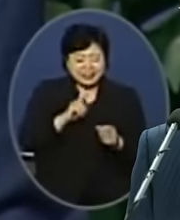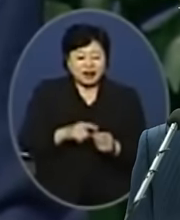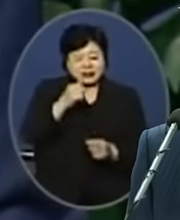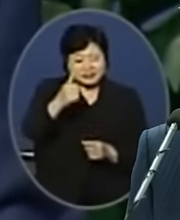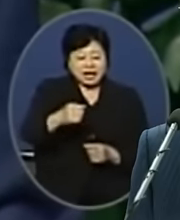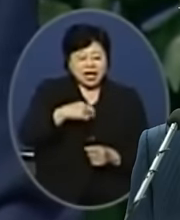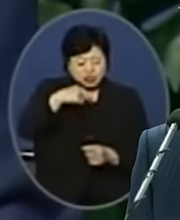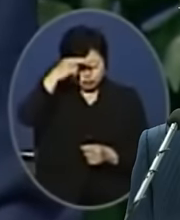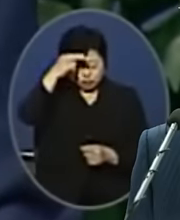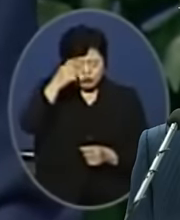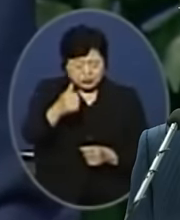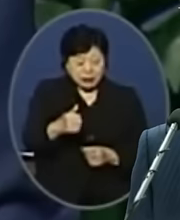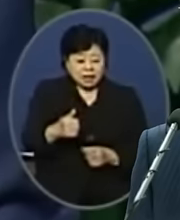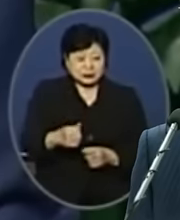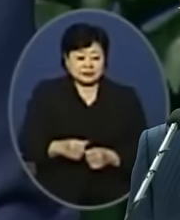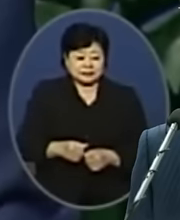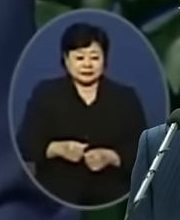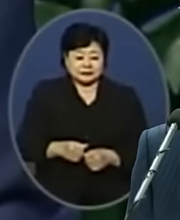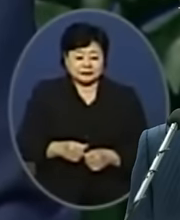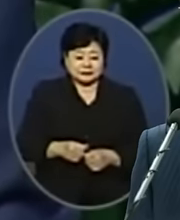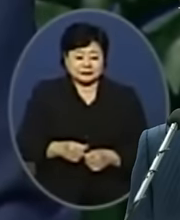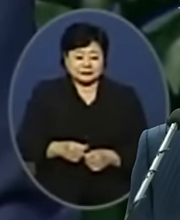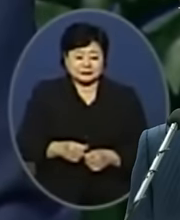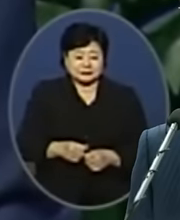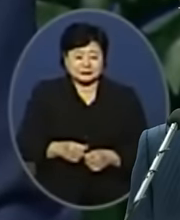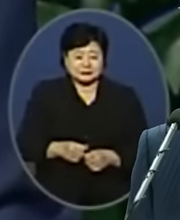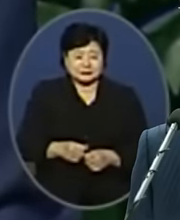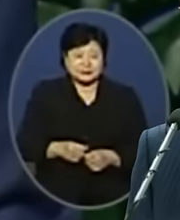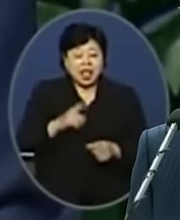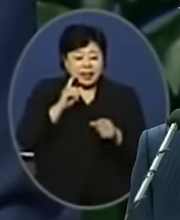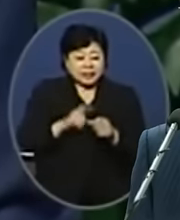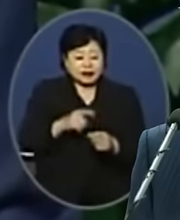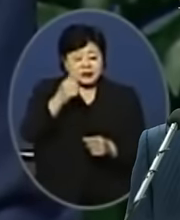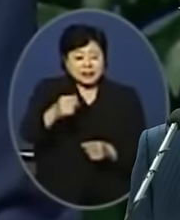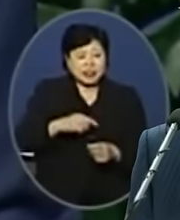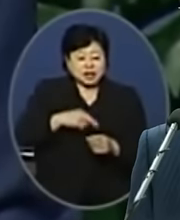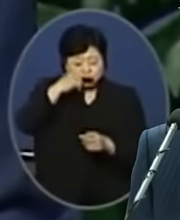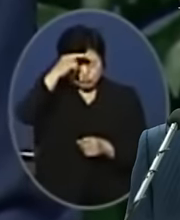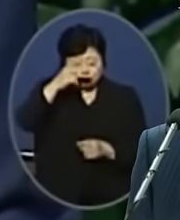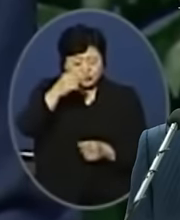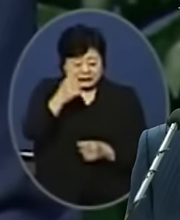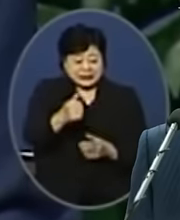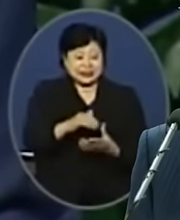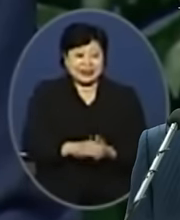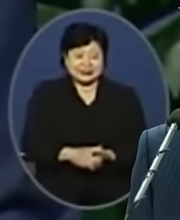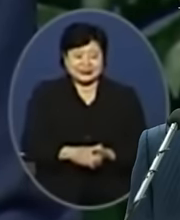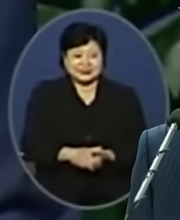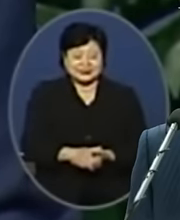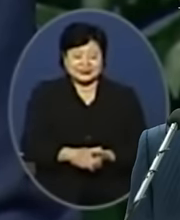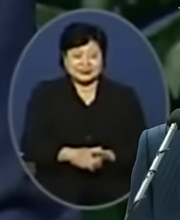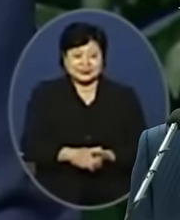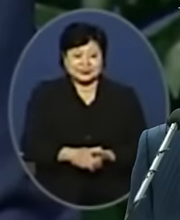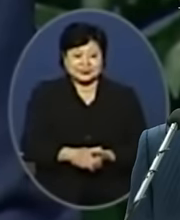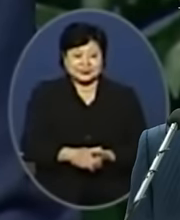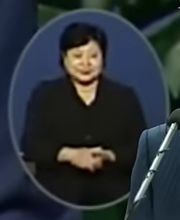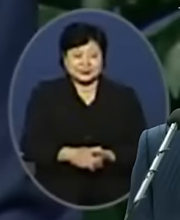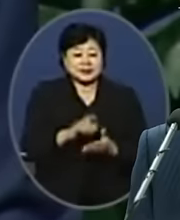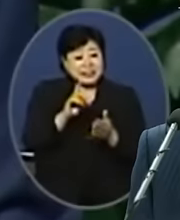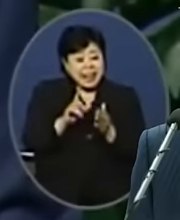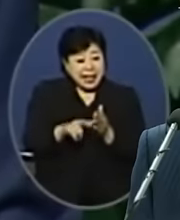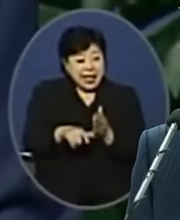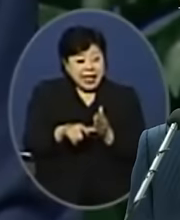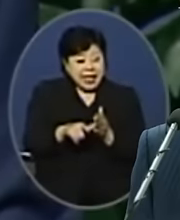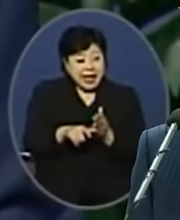떡장관과 술장관이 무슨 필요하느냐, 요 사이 여러분, 떡장관 술장관이 있는 나라가 있으면 배를 안 부수을 것입니다. 그러나 그때는